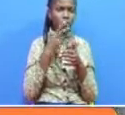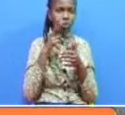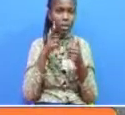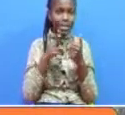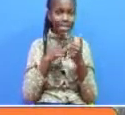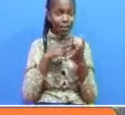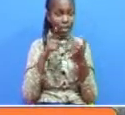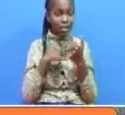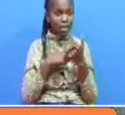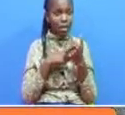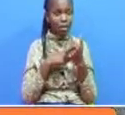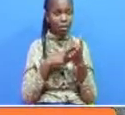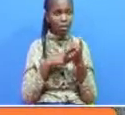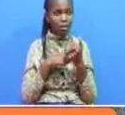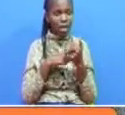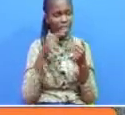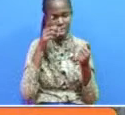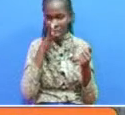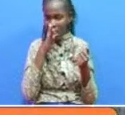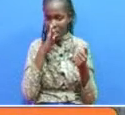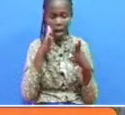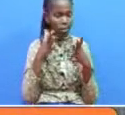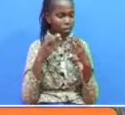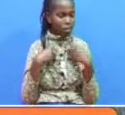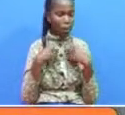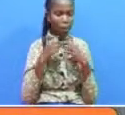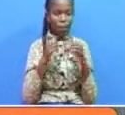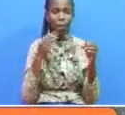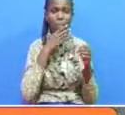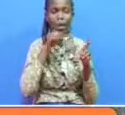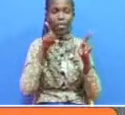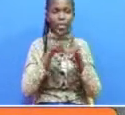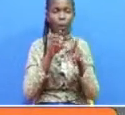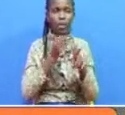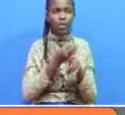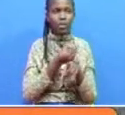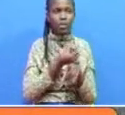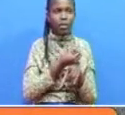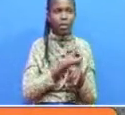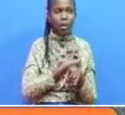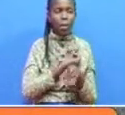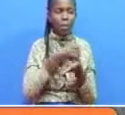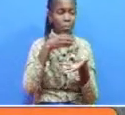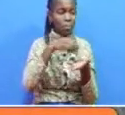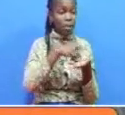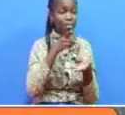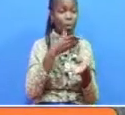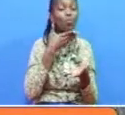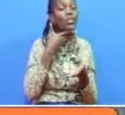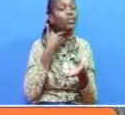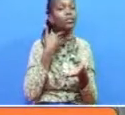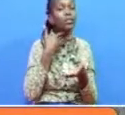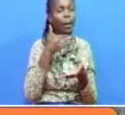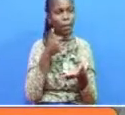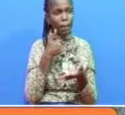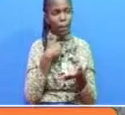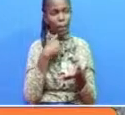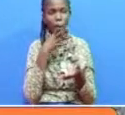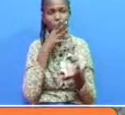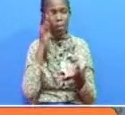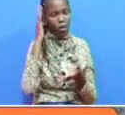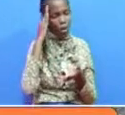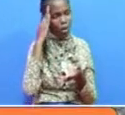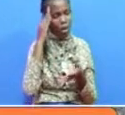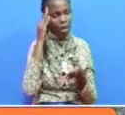276. Hata kidogo msidanganywe. Ndugu wetu ambaye anakuombea hiyo kiti, mimi najua yeye anakuwa namba